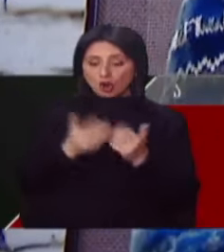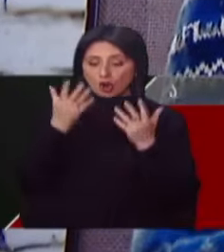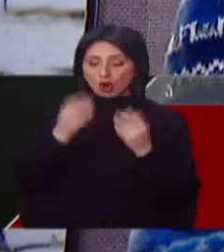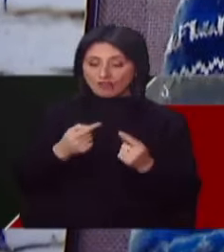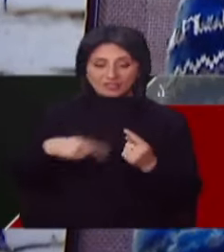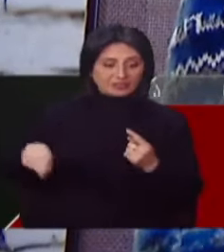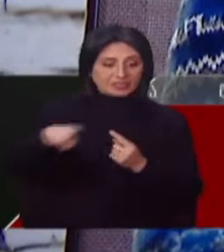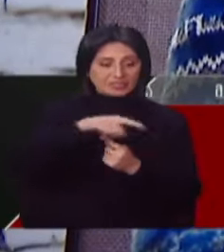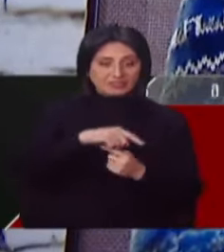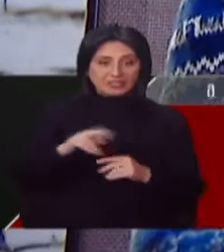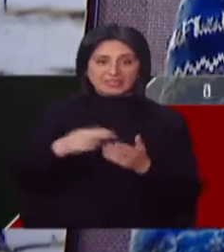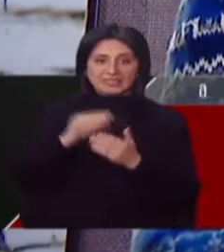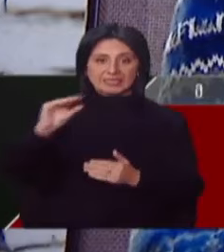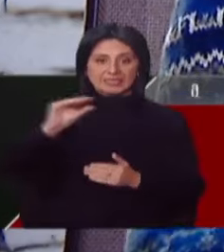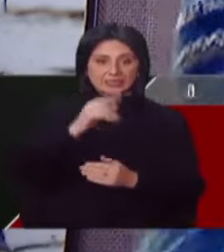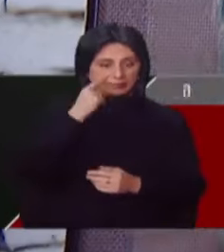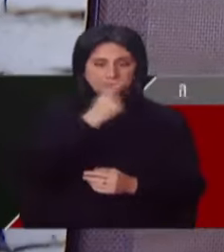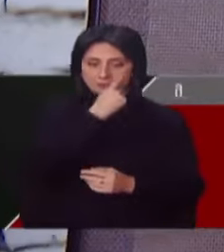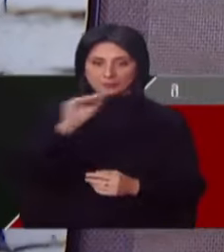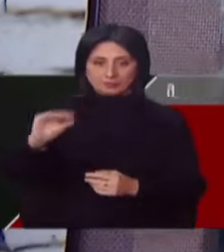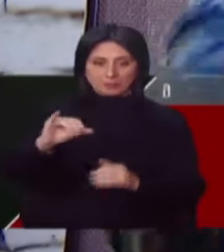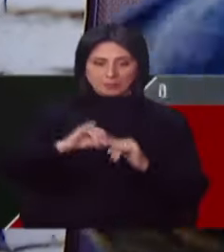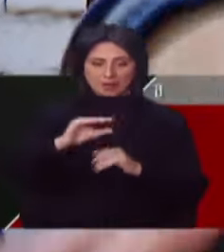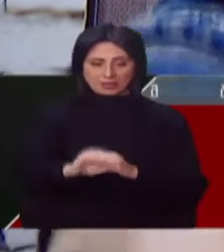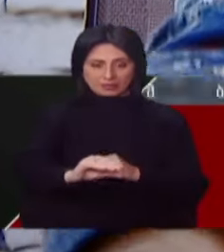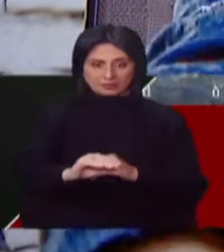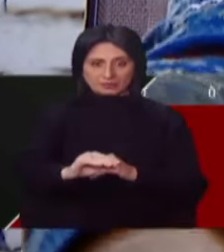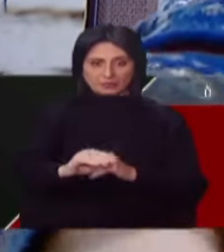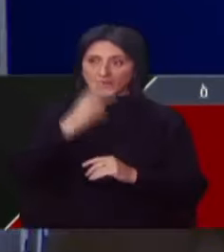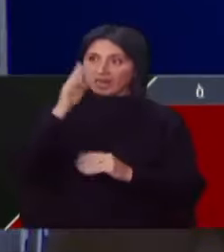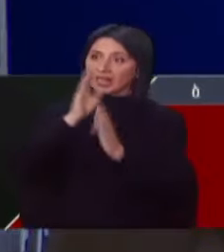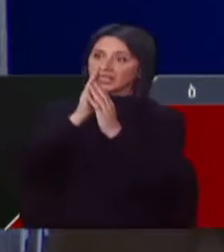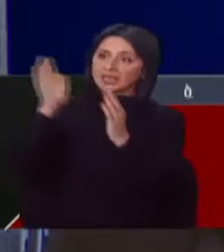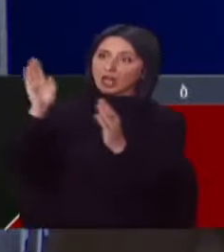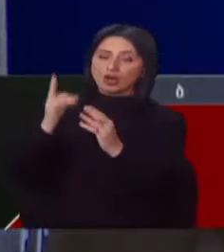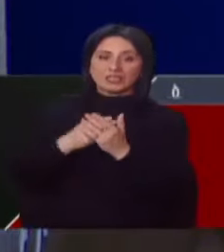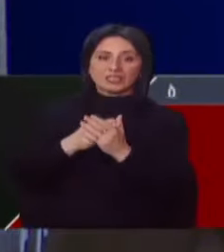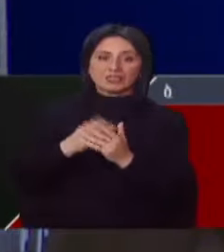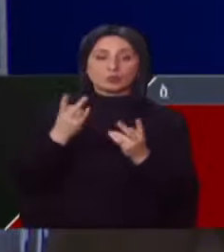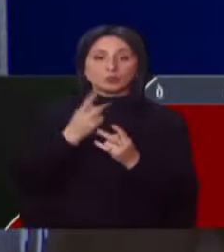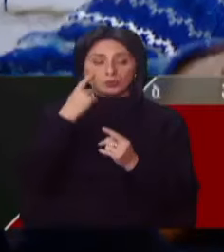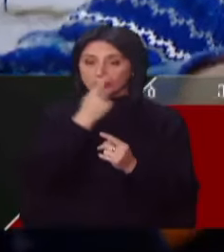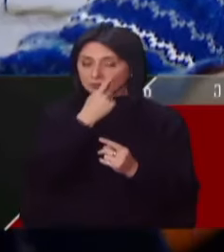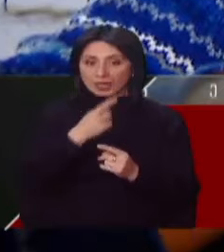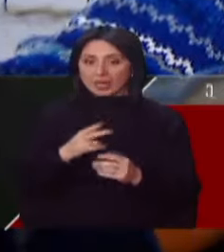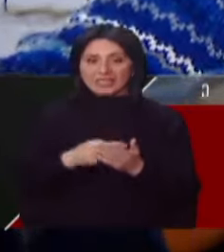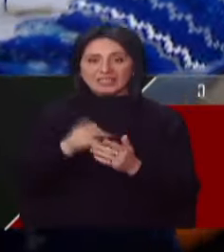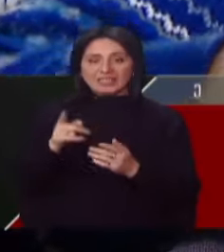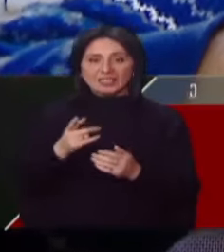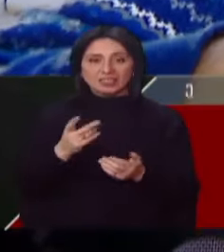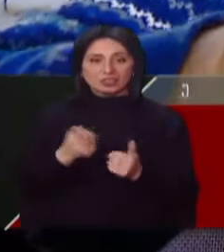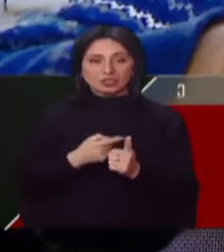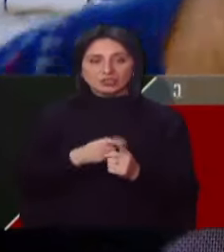ყოველდღიურ სივრცეში ფიგურირებდეს წიგნი, იდოს მაგიდაზე, ხედავდეს თაროებზე. ანუ წიგნი არ უნდა იყოს